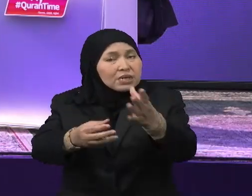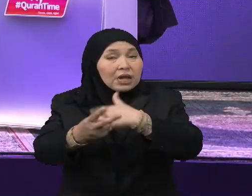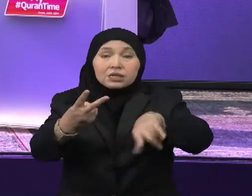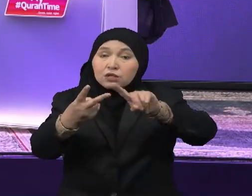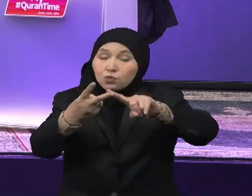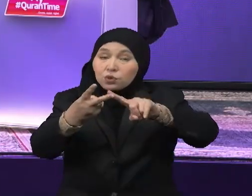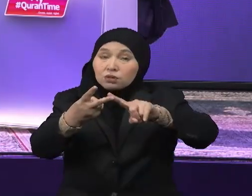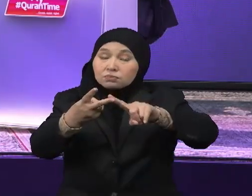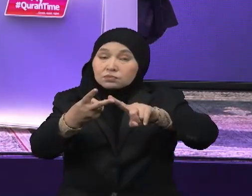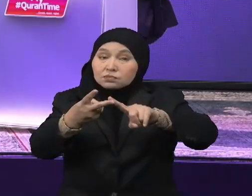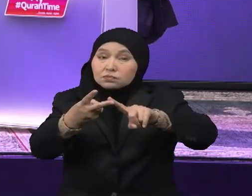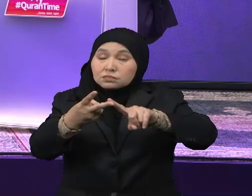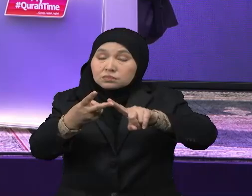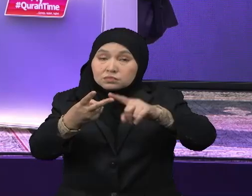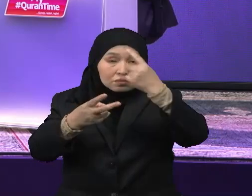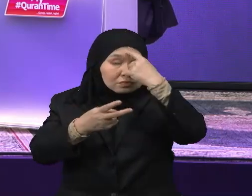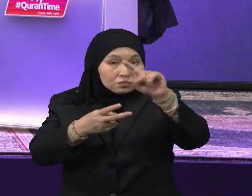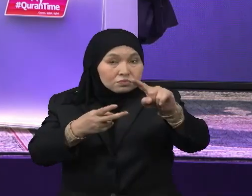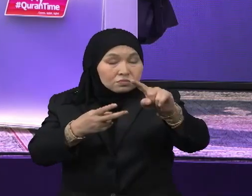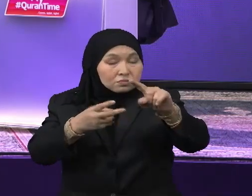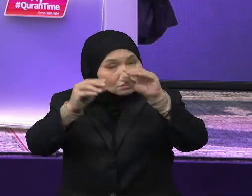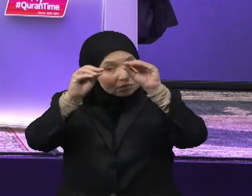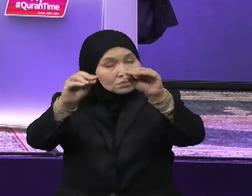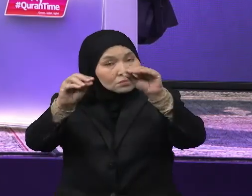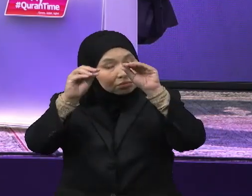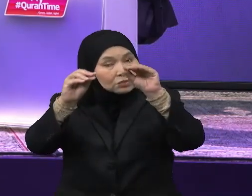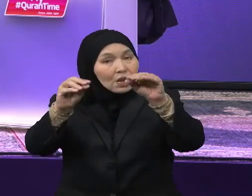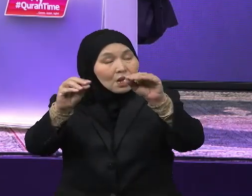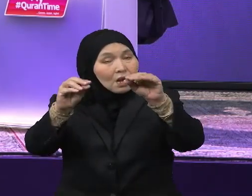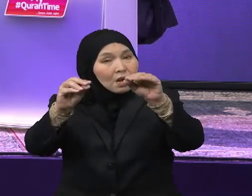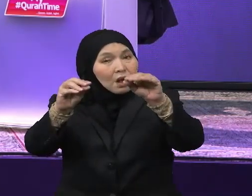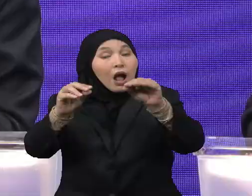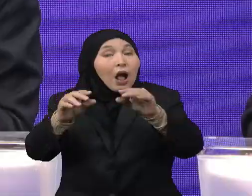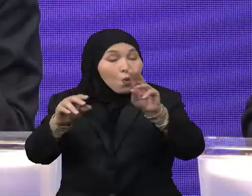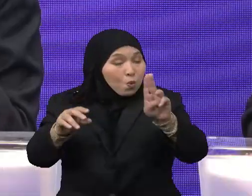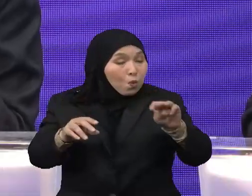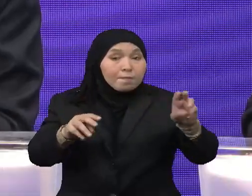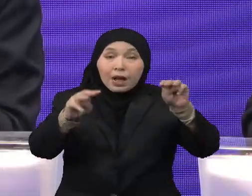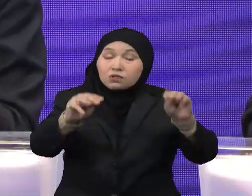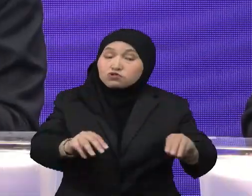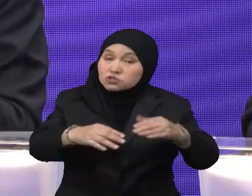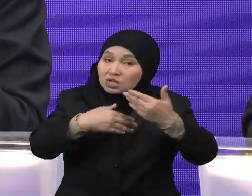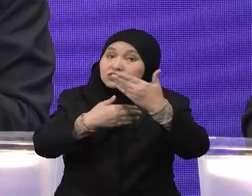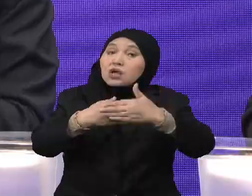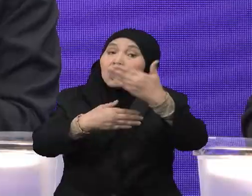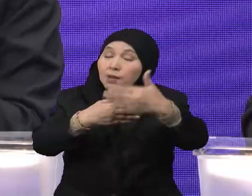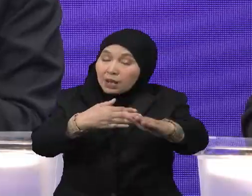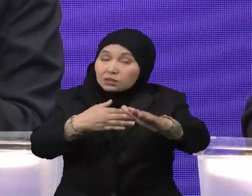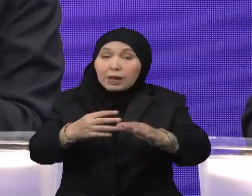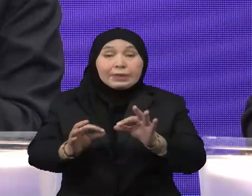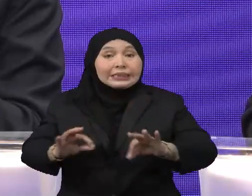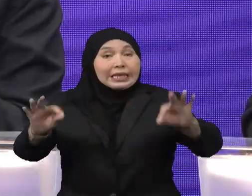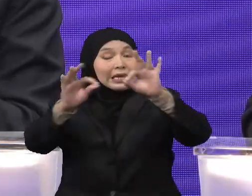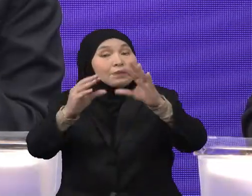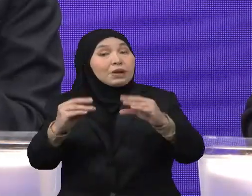adalah untuk mengajar umat-umat selepasnya bahwa kepentingan kita bermusyawarah